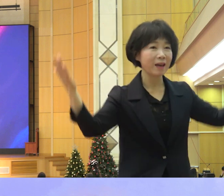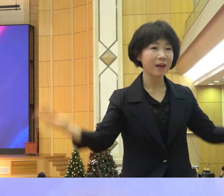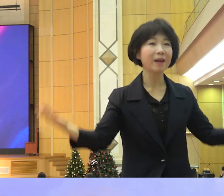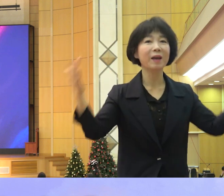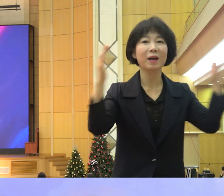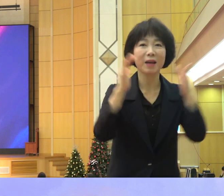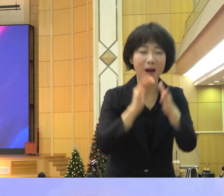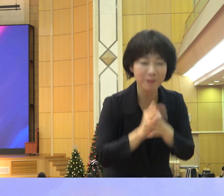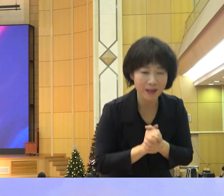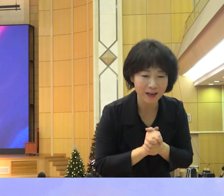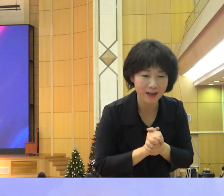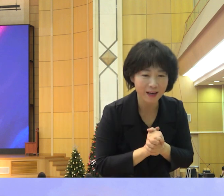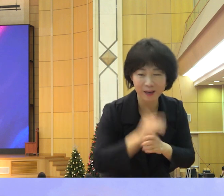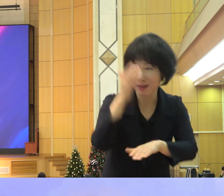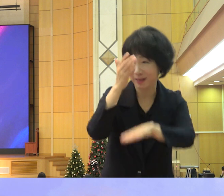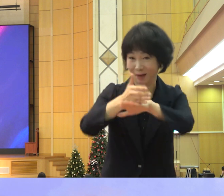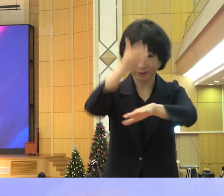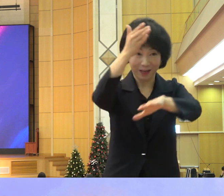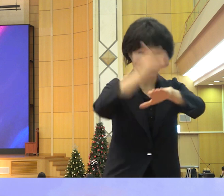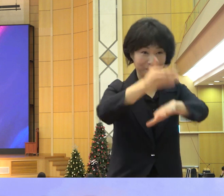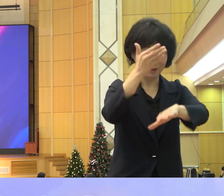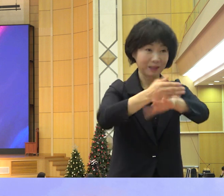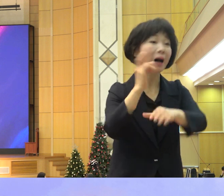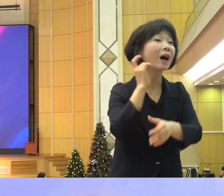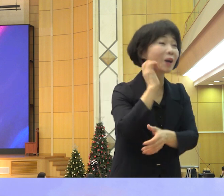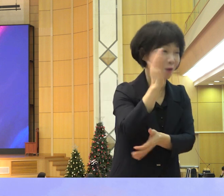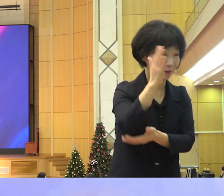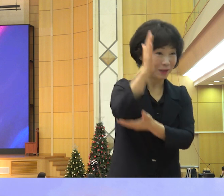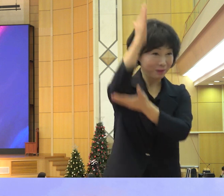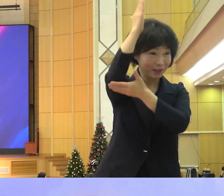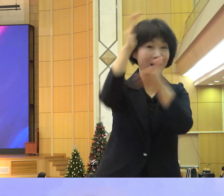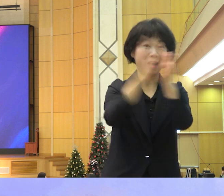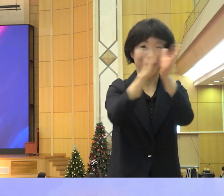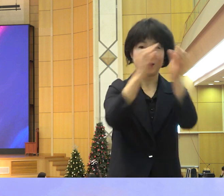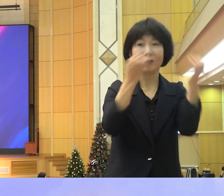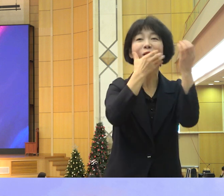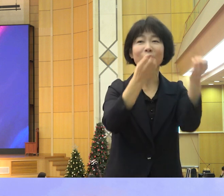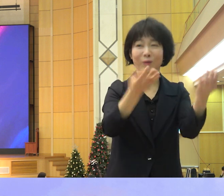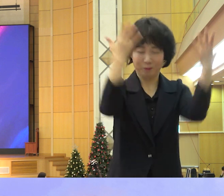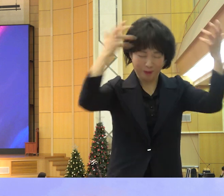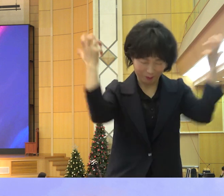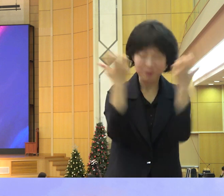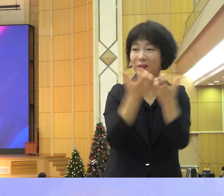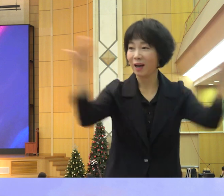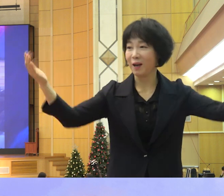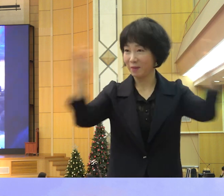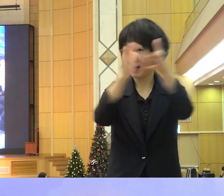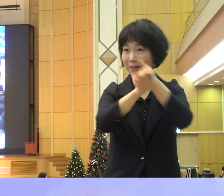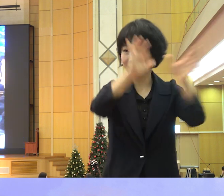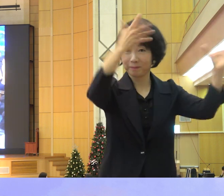주시네. 주님께 감사와 영광의 박수 돌리시겠습니다. 할렐루야.